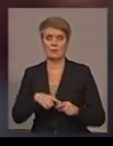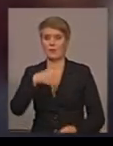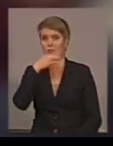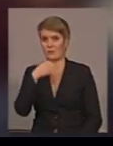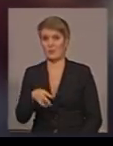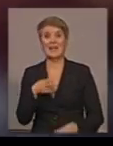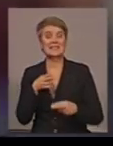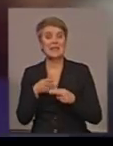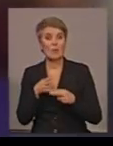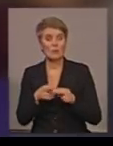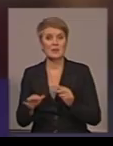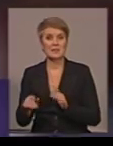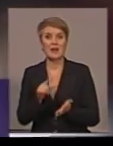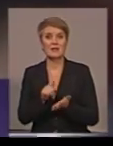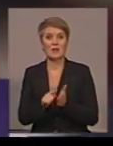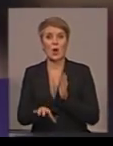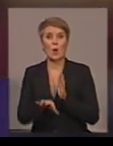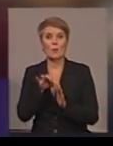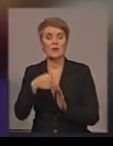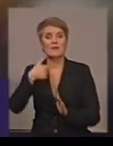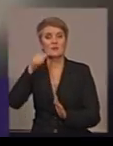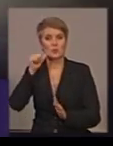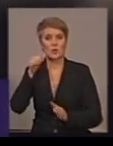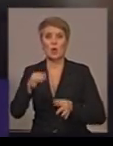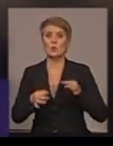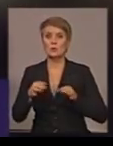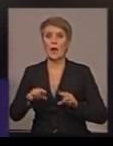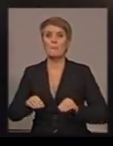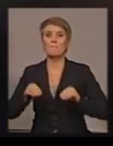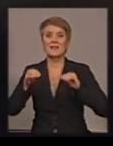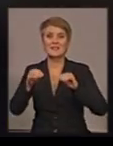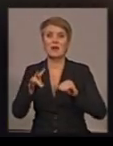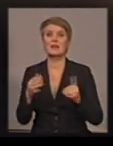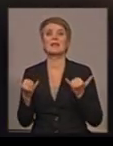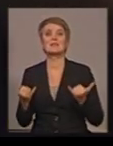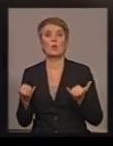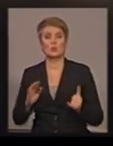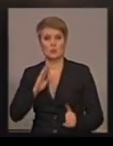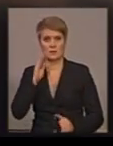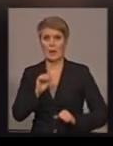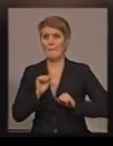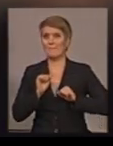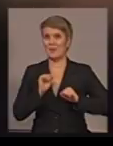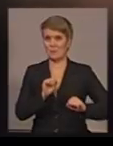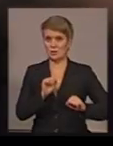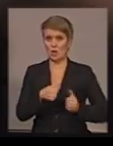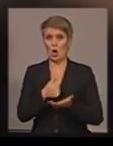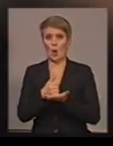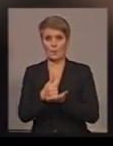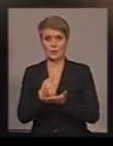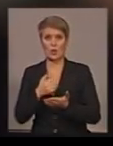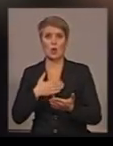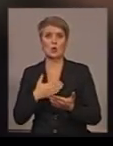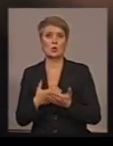Запобіжний захід Миколі Коханівському мали обрати вчора, проте суддя перенесла засідання на сьогоднішній ранок. Прибічників командира добробата ОУН це